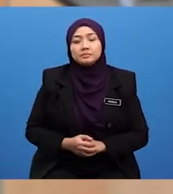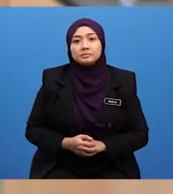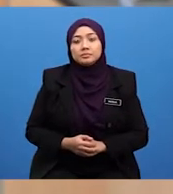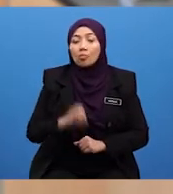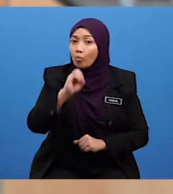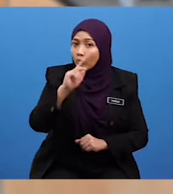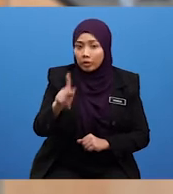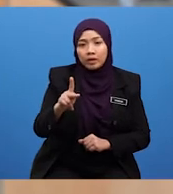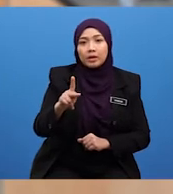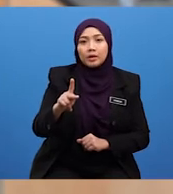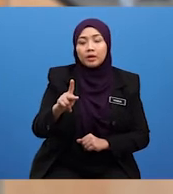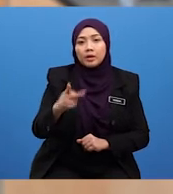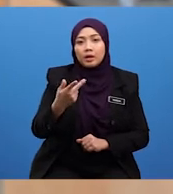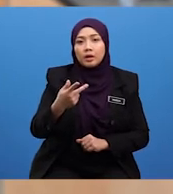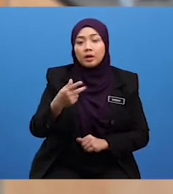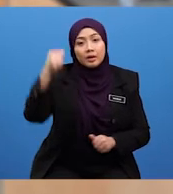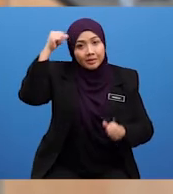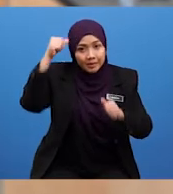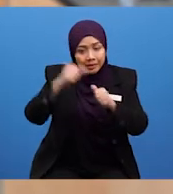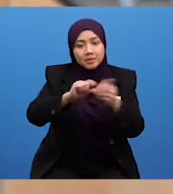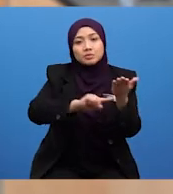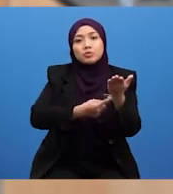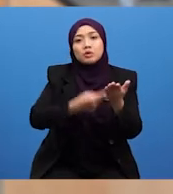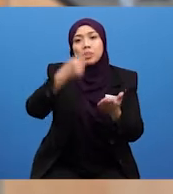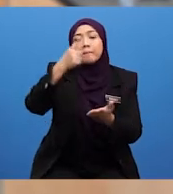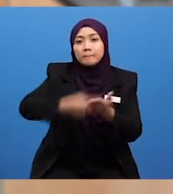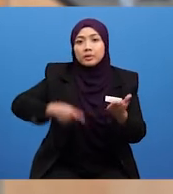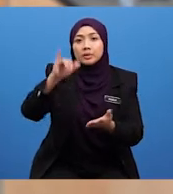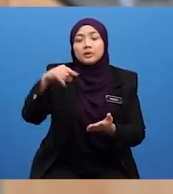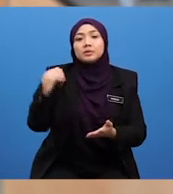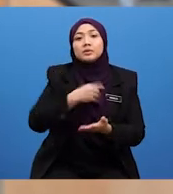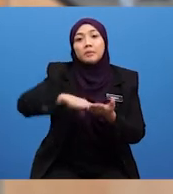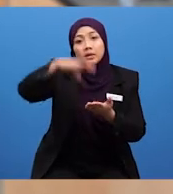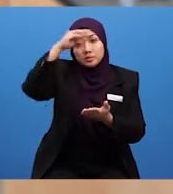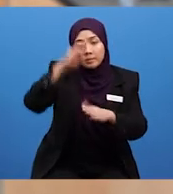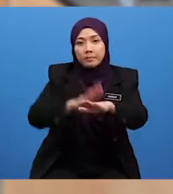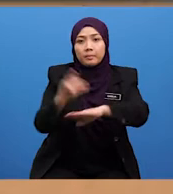Okey, masa untuk mengimbas semula pembelajaran kita hari ini.